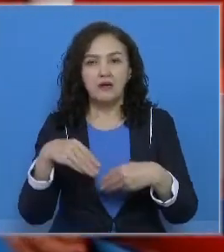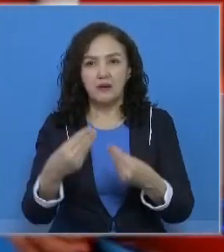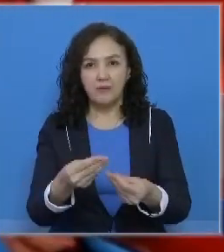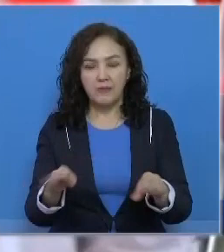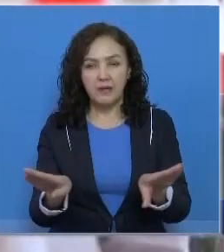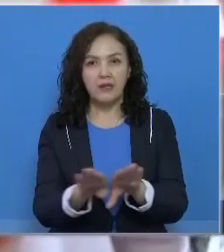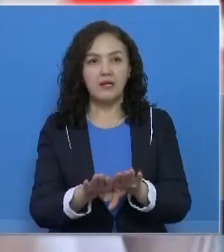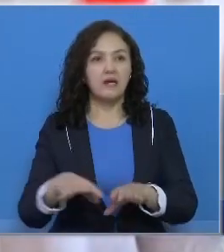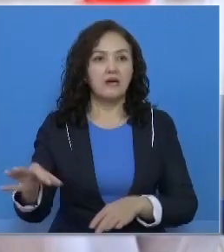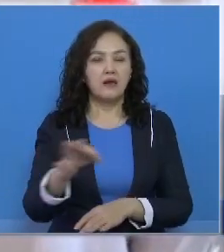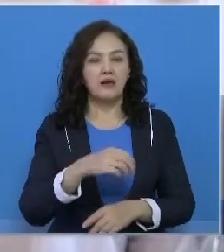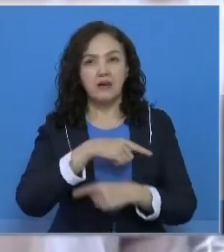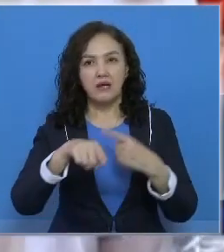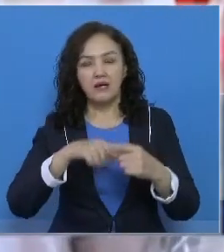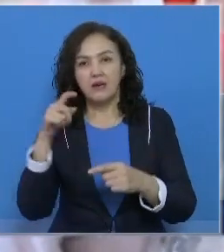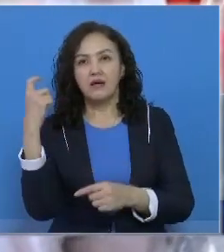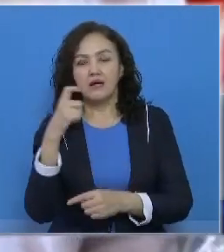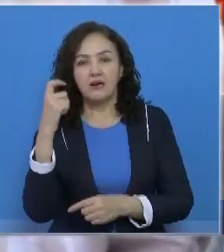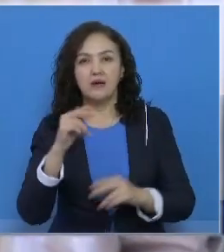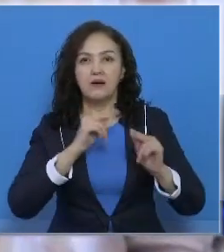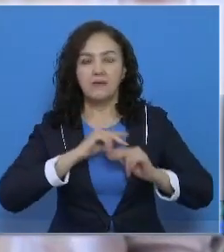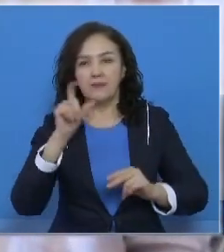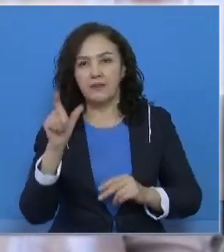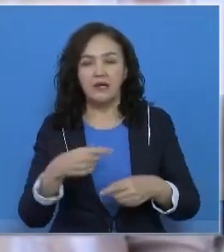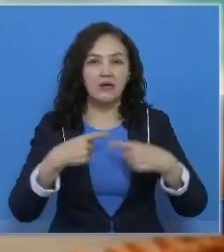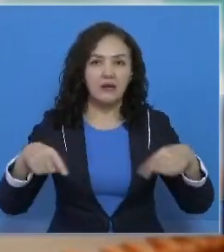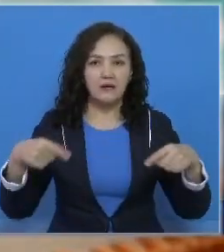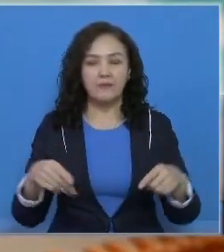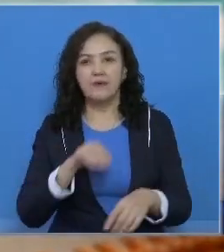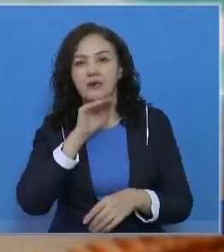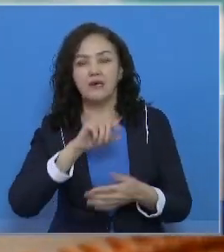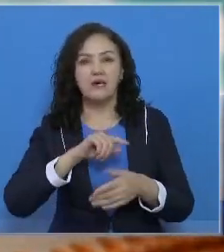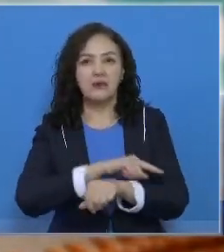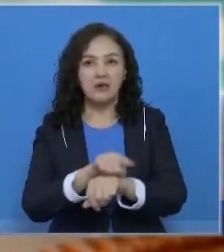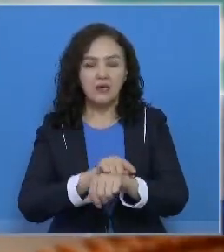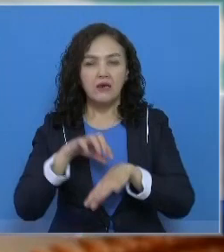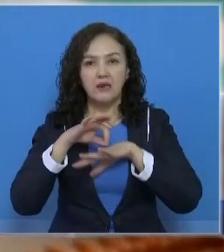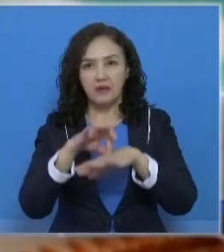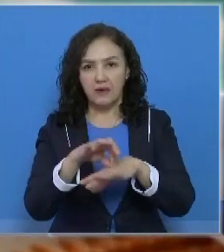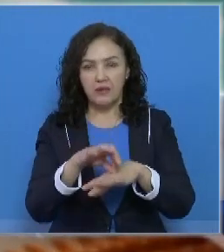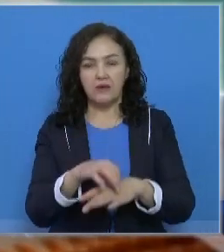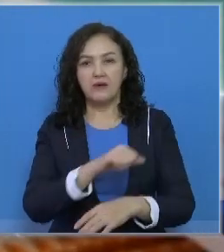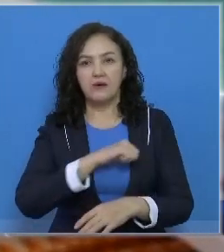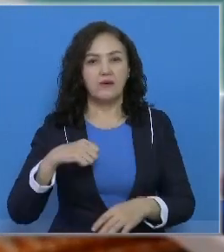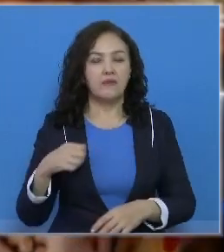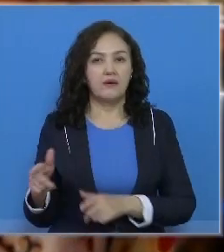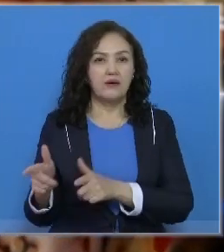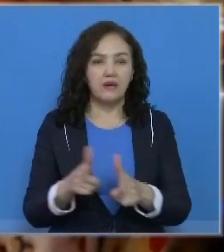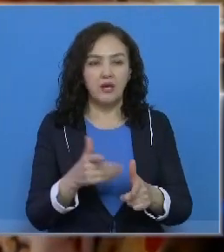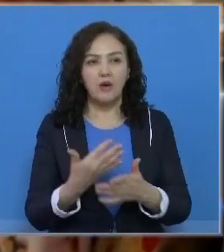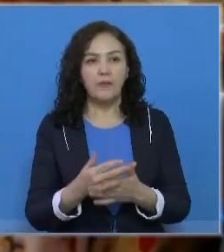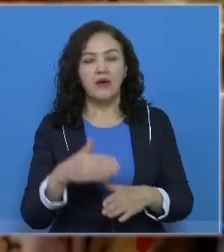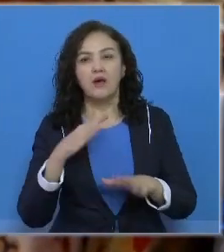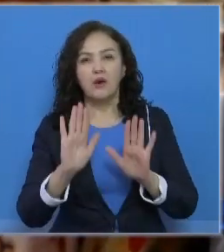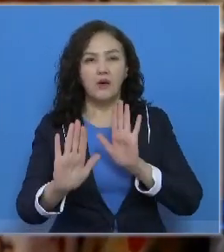Сонымен қатар аудандағы кәсіп иелері мен еңбек адамдары әртүрлі бағытта шеберлік сағаттарын ұйымдастырды. Өздері дайындаған бұйымдарды